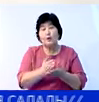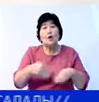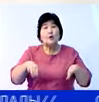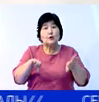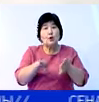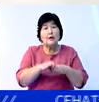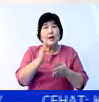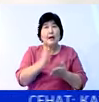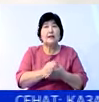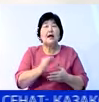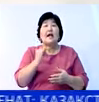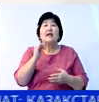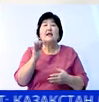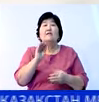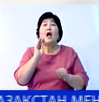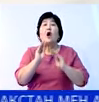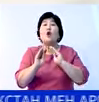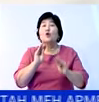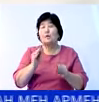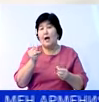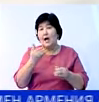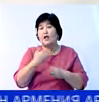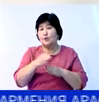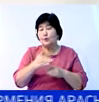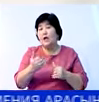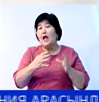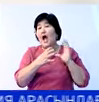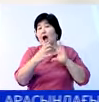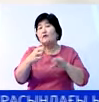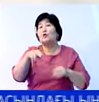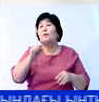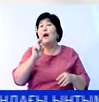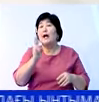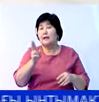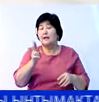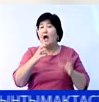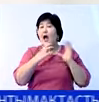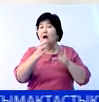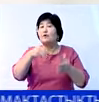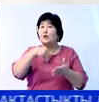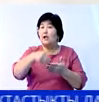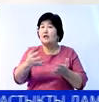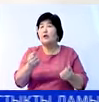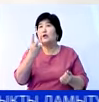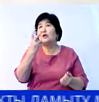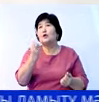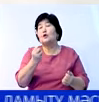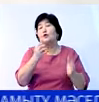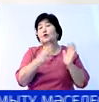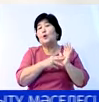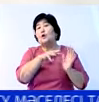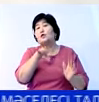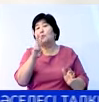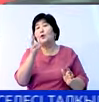қатар инфрақұрылымға қаржы бөлінуде және автобус паркіне автобус сатып алуға 209 миллион